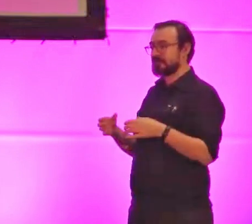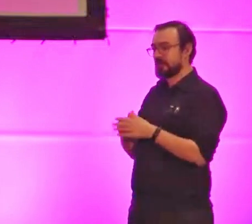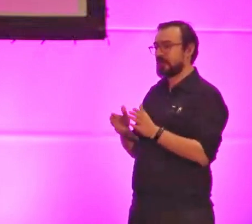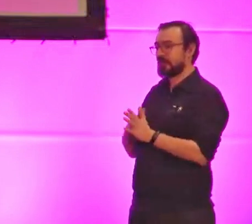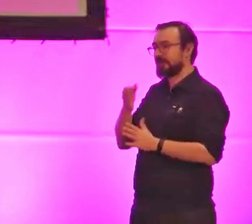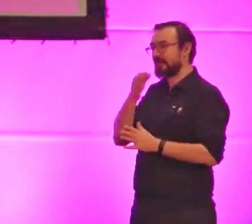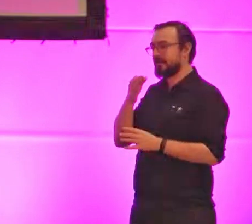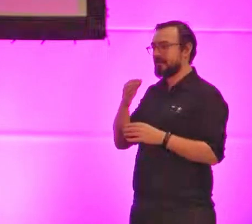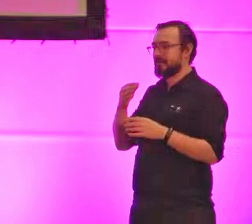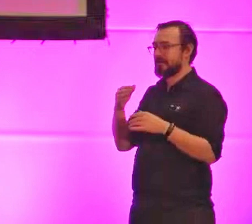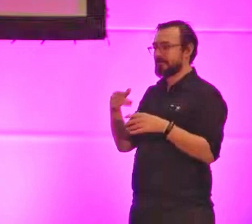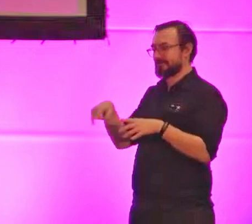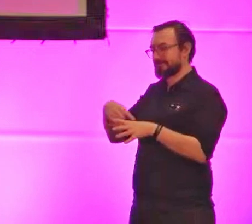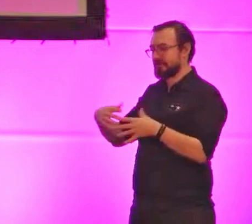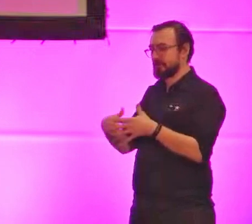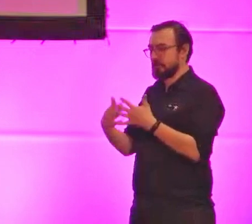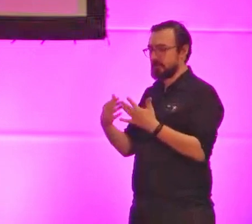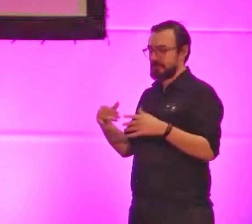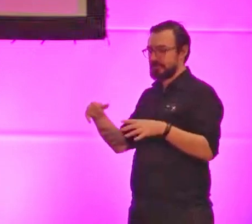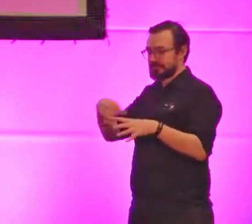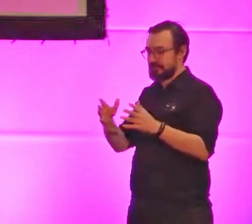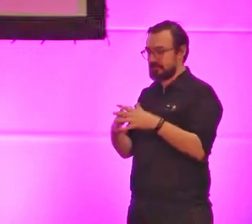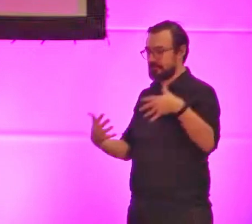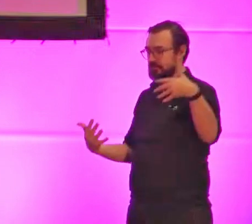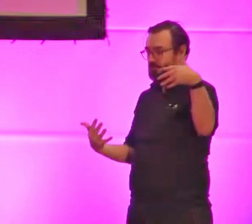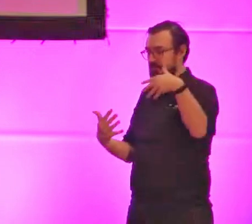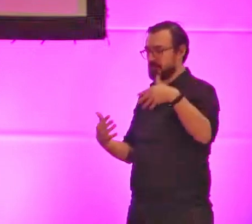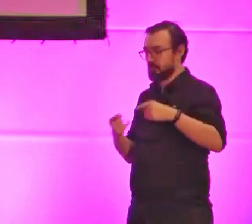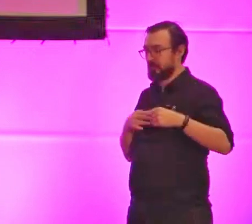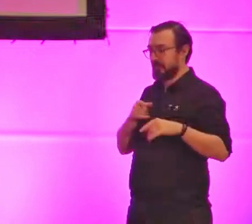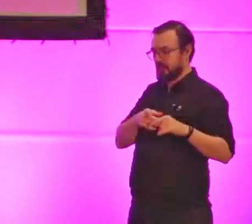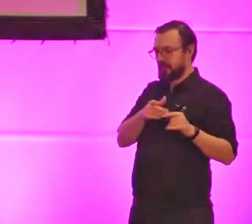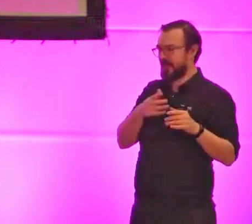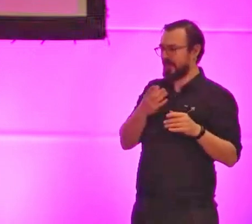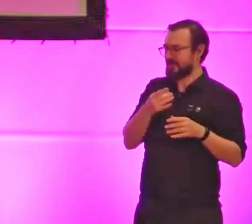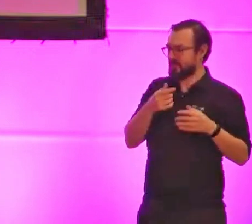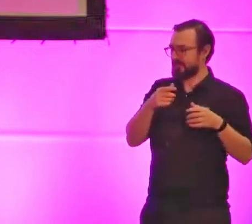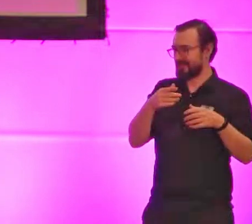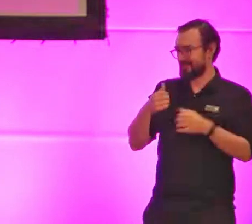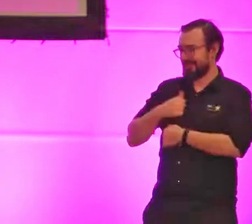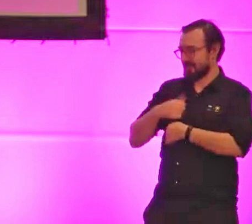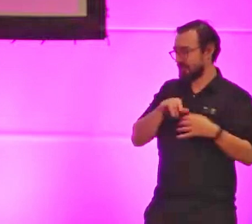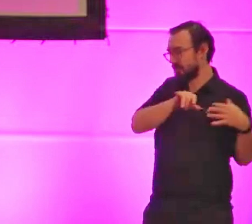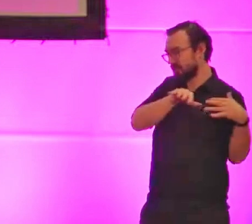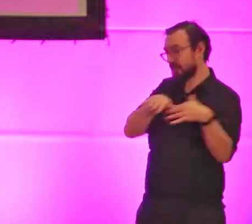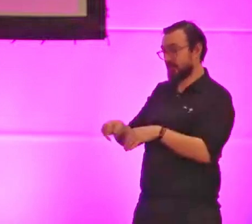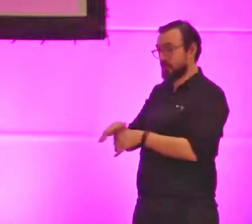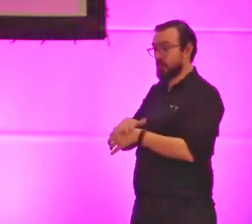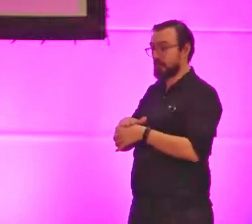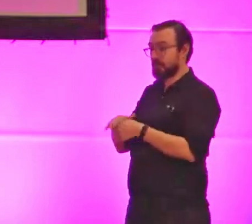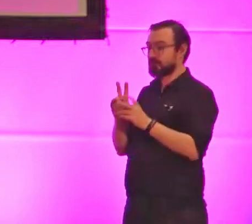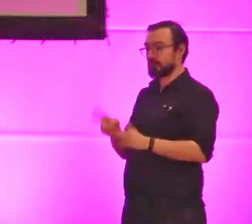med milisgrupper som var allierade med regeringen. De gick in i de här områden som var rebell